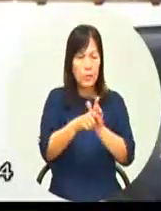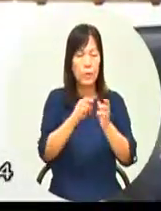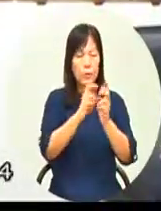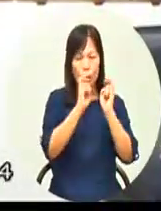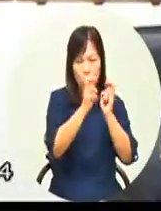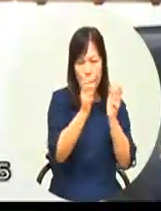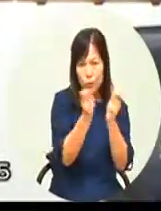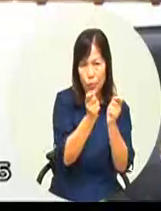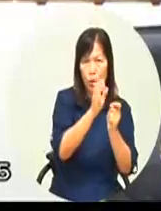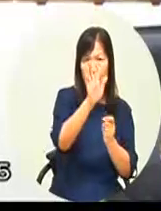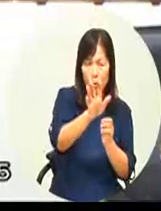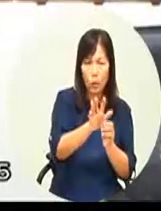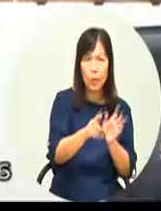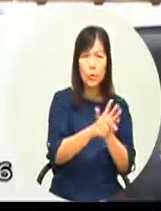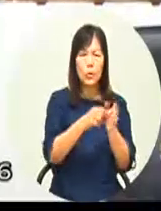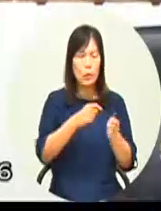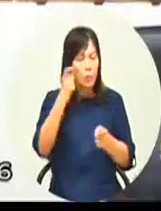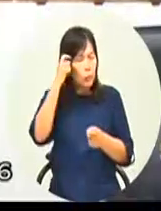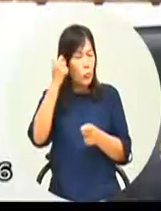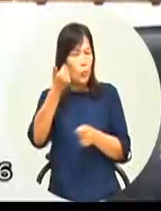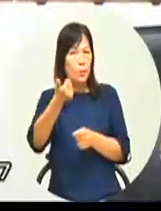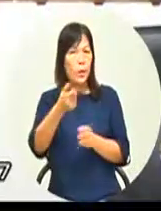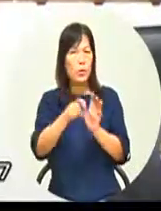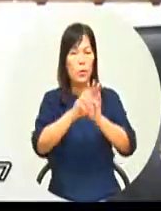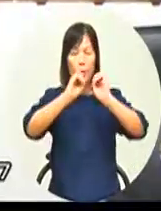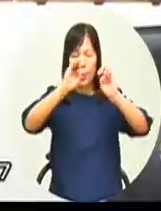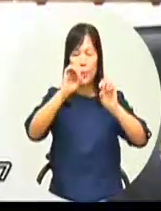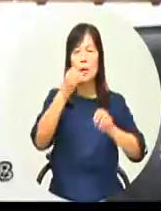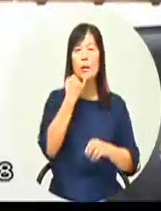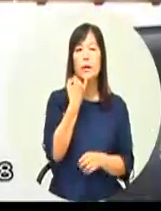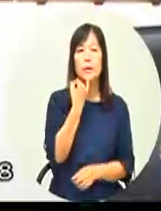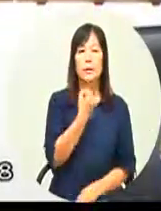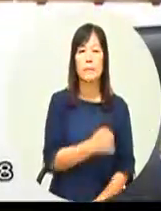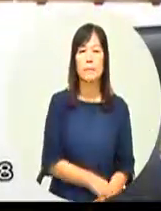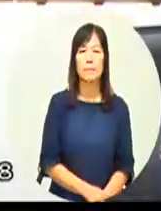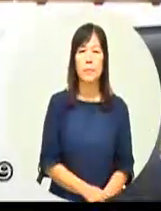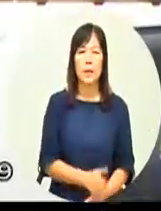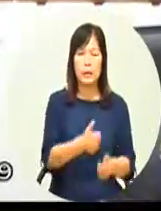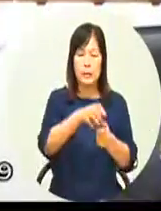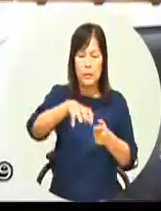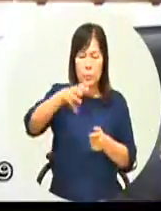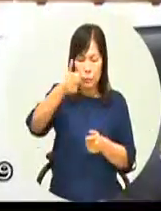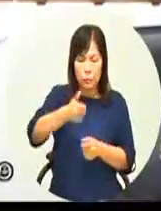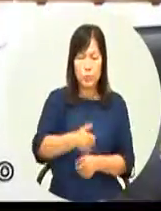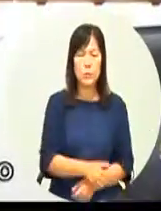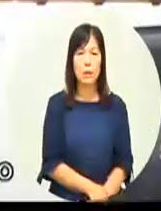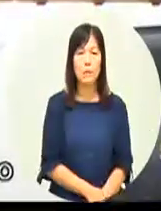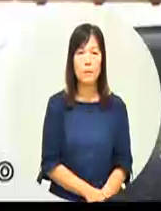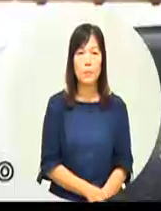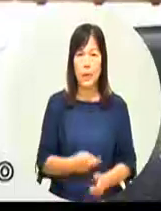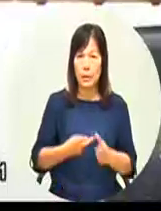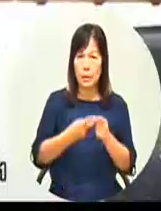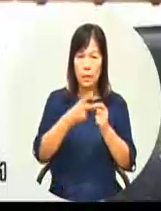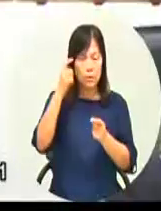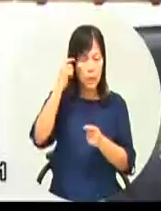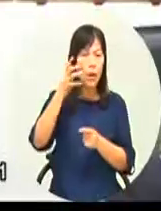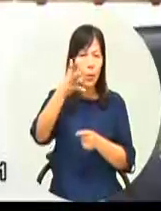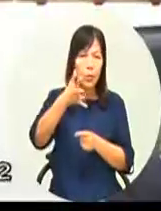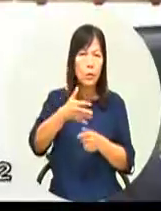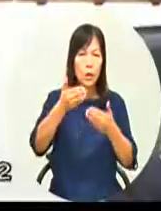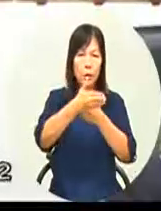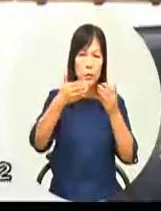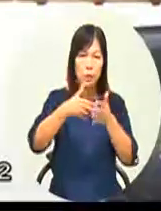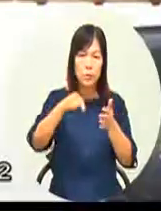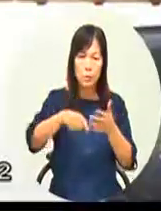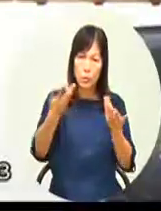站的附近，我是觉得这边是非常好打广告的。那谢谢观光局长。第二个我要请教就是我们交通问题